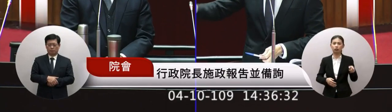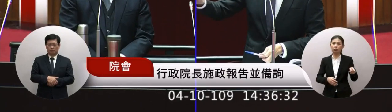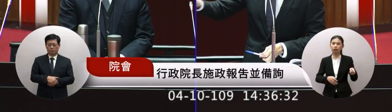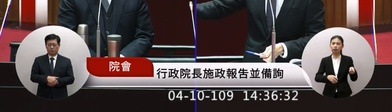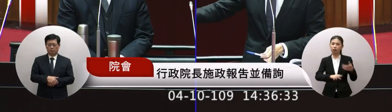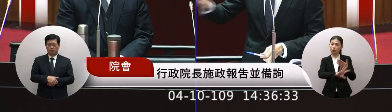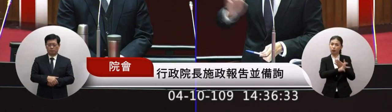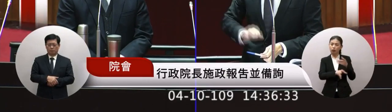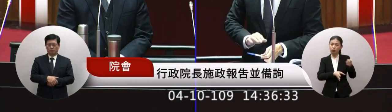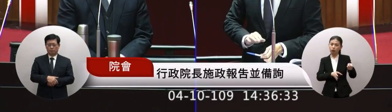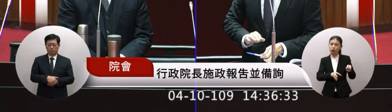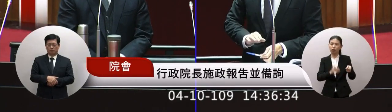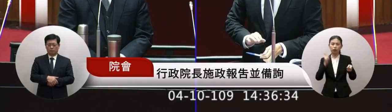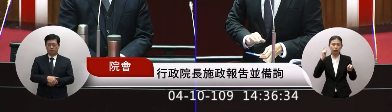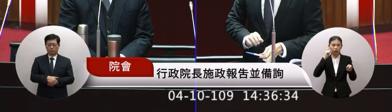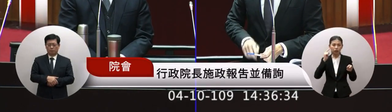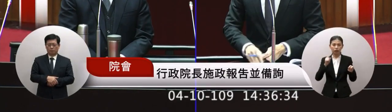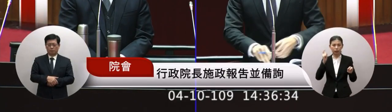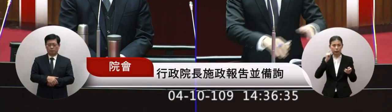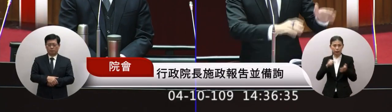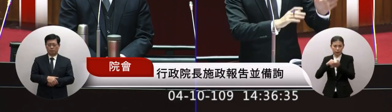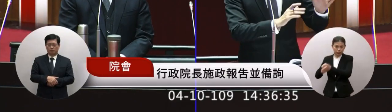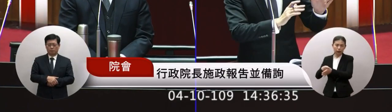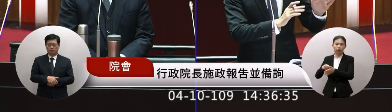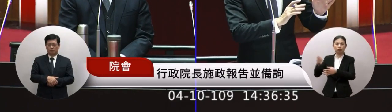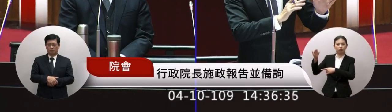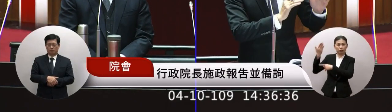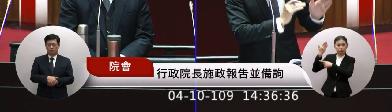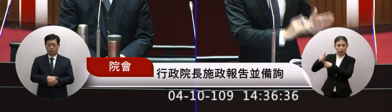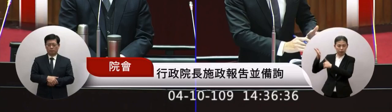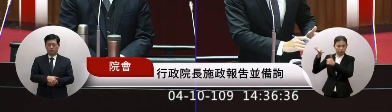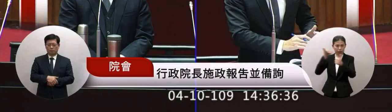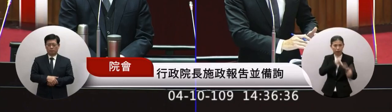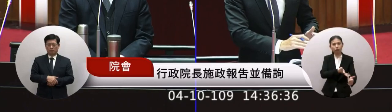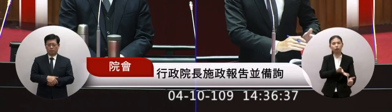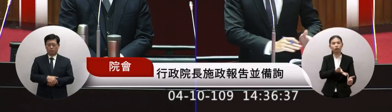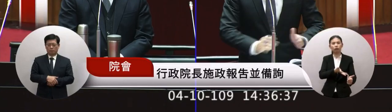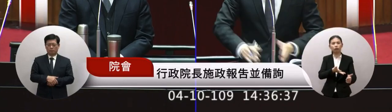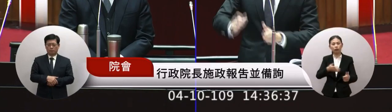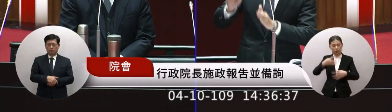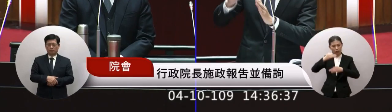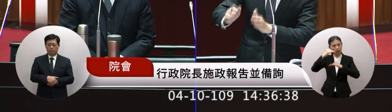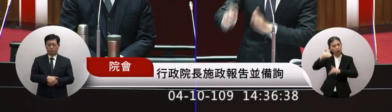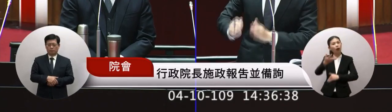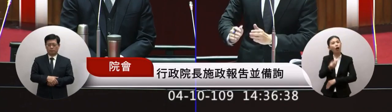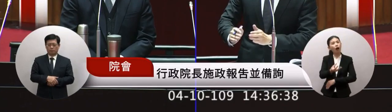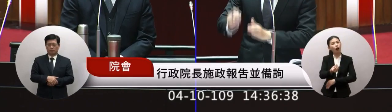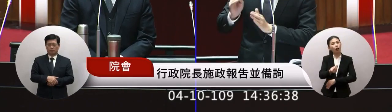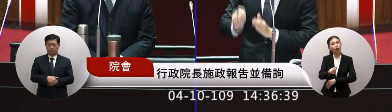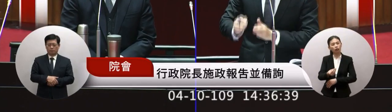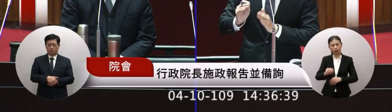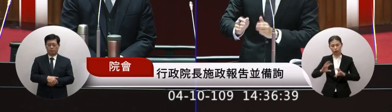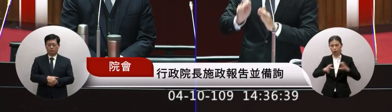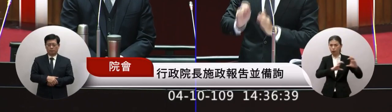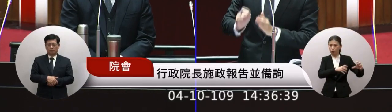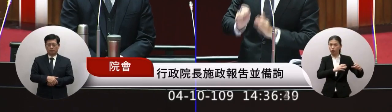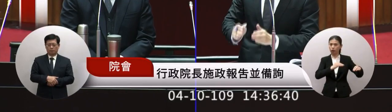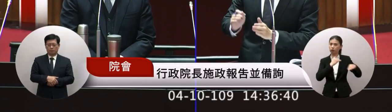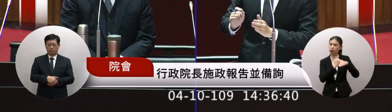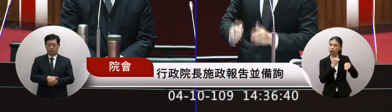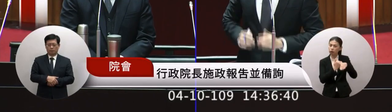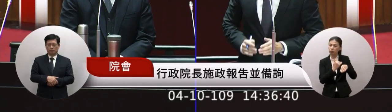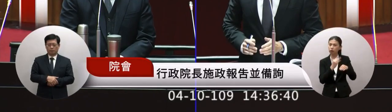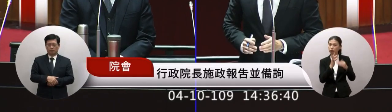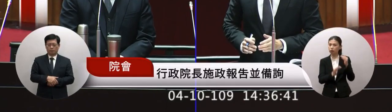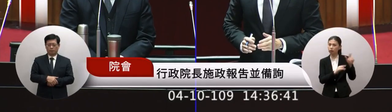来继承台湾人的遗产吼，你都爱这个有这个期限以外，也搁爱两个国家有平等互